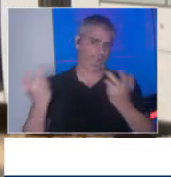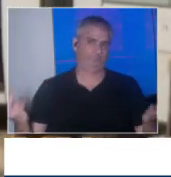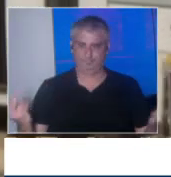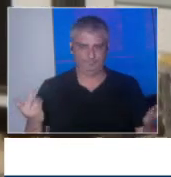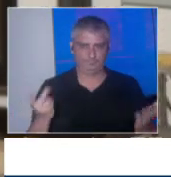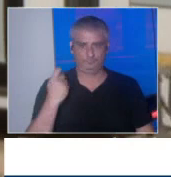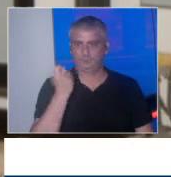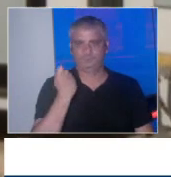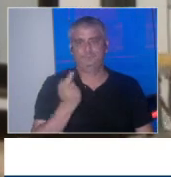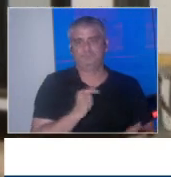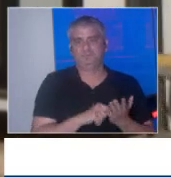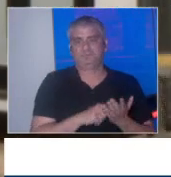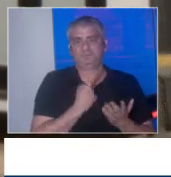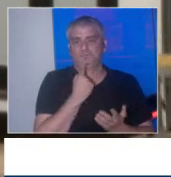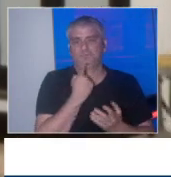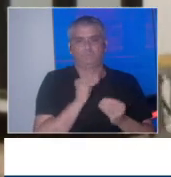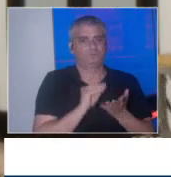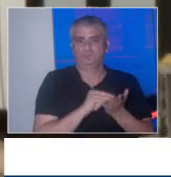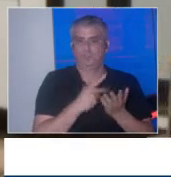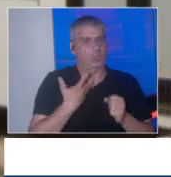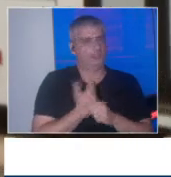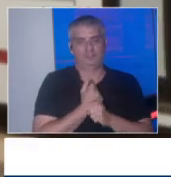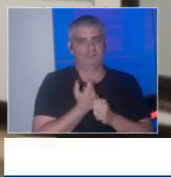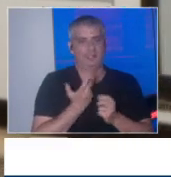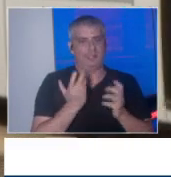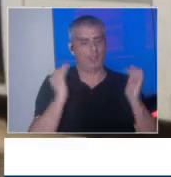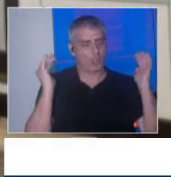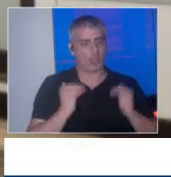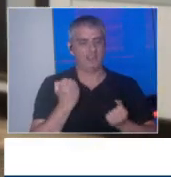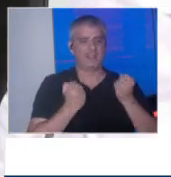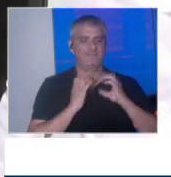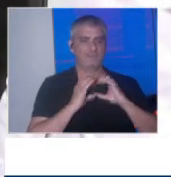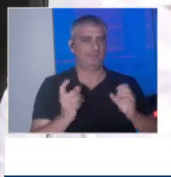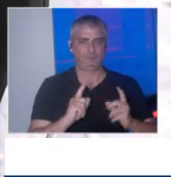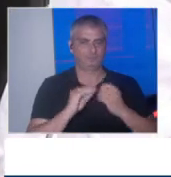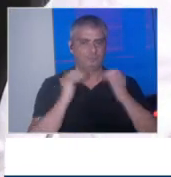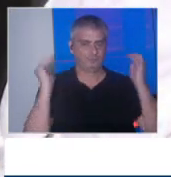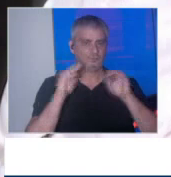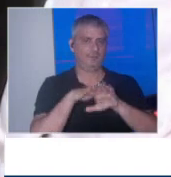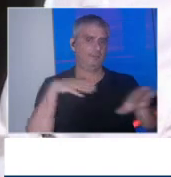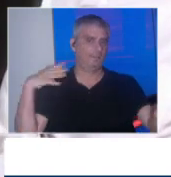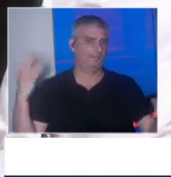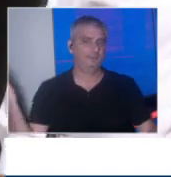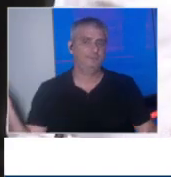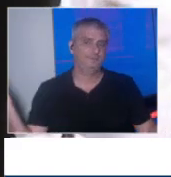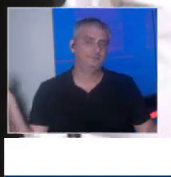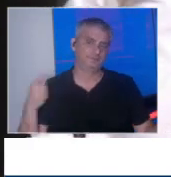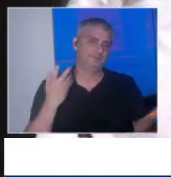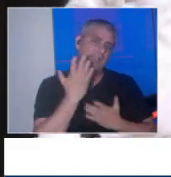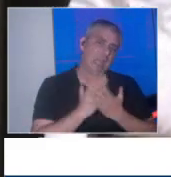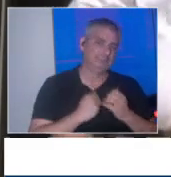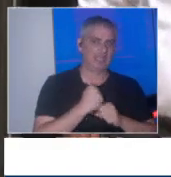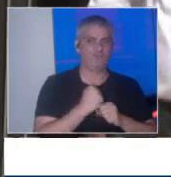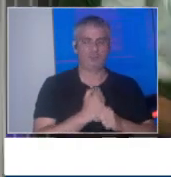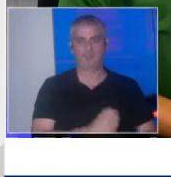להתנייד בשבת. ולכן, למה עשינו את כל זה? לא באמת נצליח להוציא הרבה רכבים, לא באמת נצליח לצמצם את הפקקים. זה חצי עבודה.